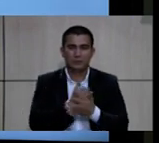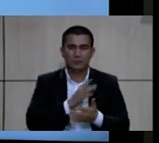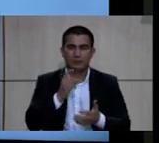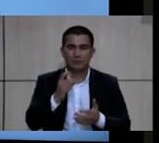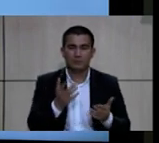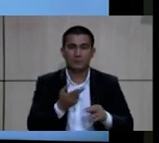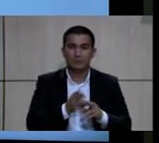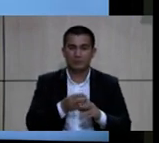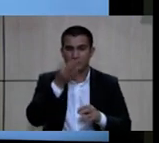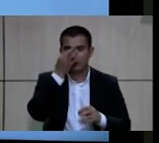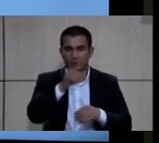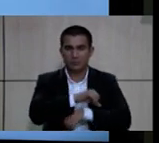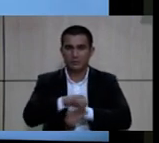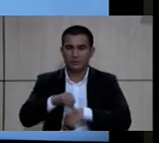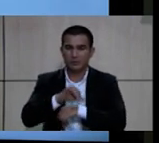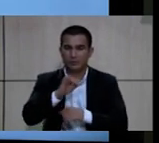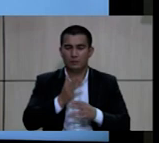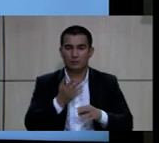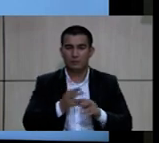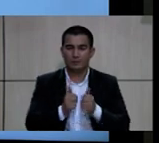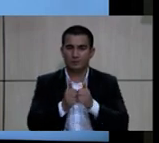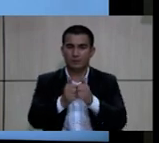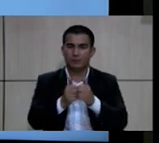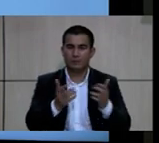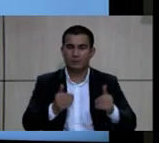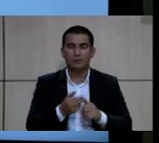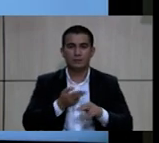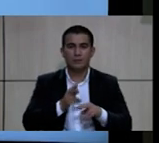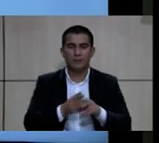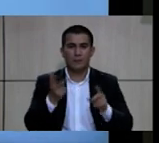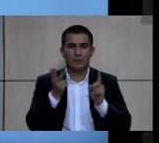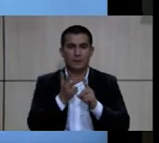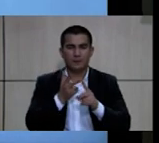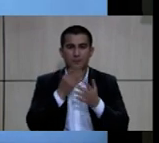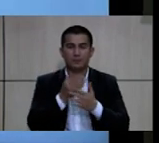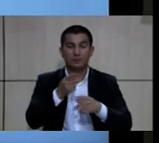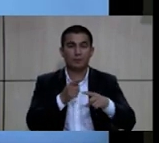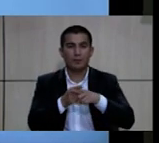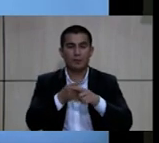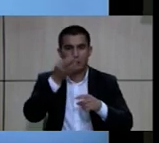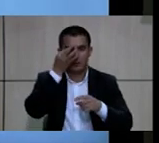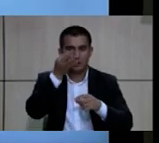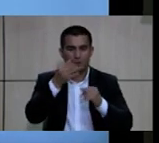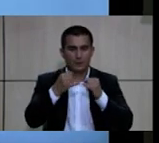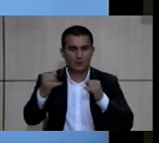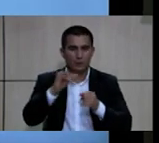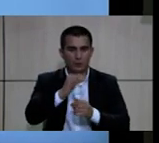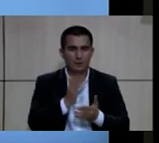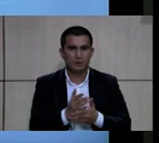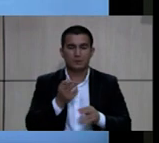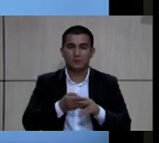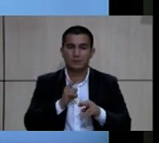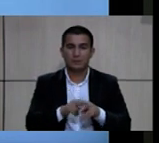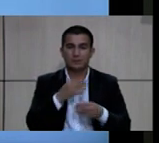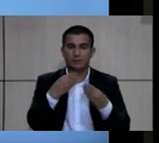to'g'ri chiziq paralel va uchinchi kesuvchi to'g'ri chiziq